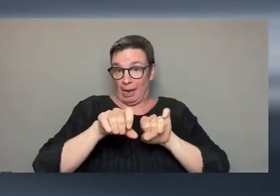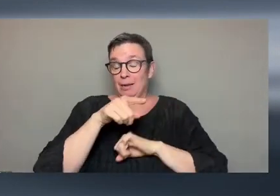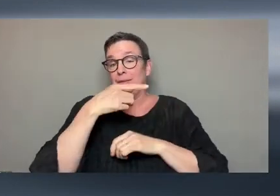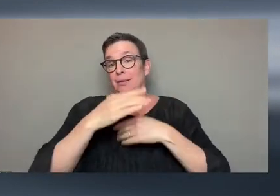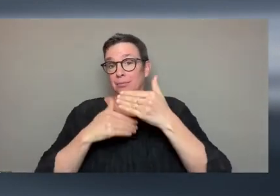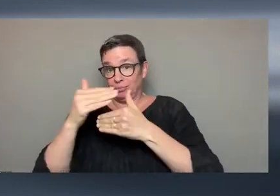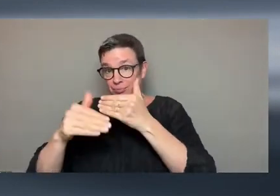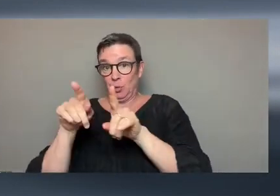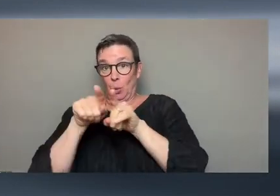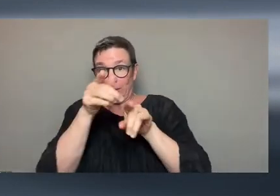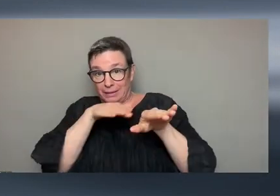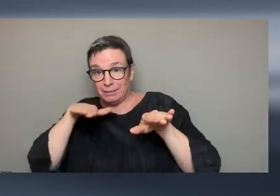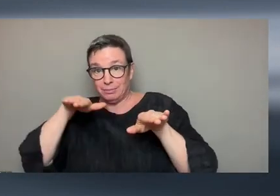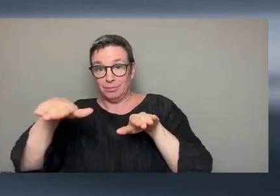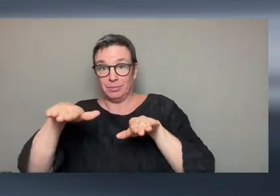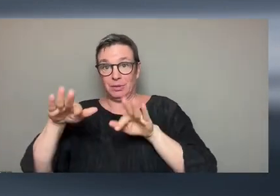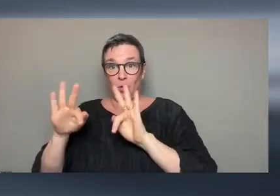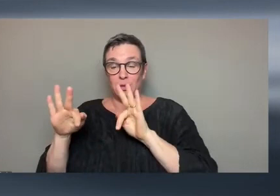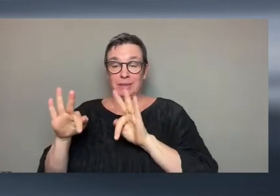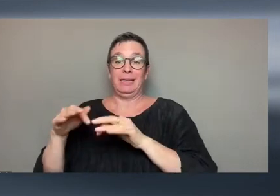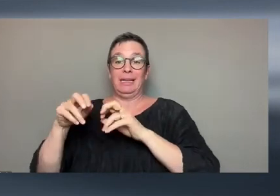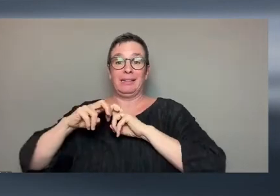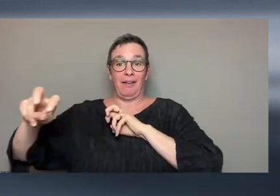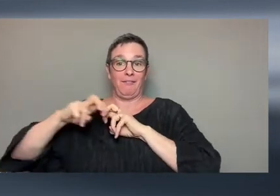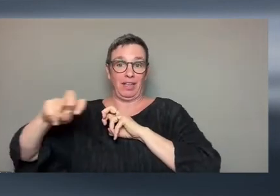segment trafic marchandises.